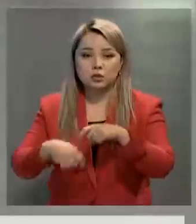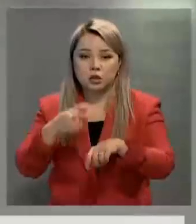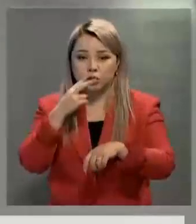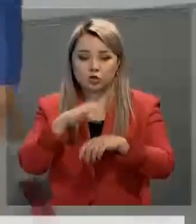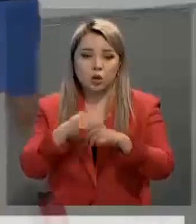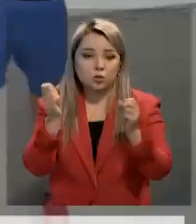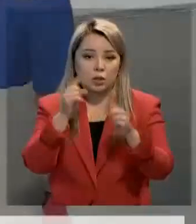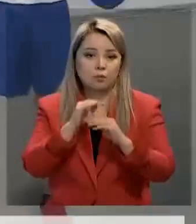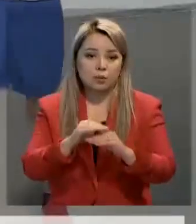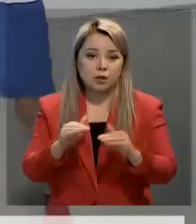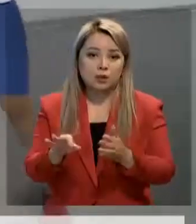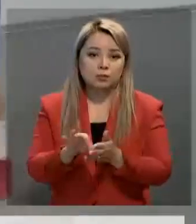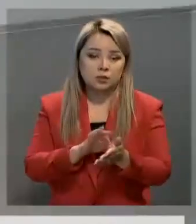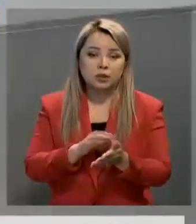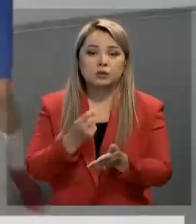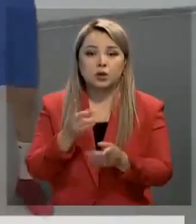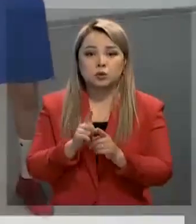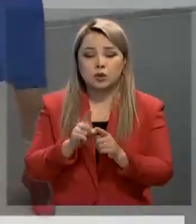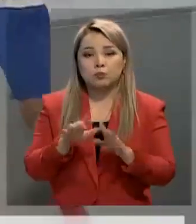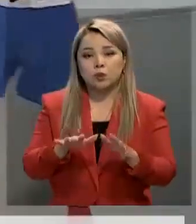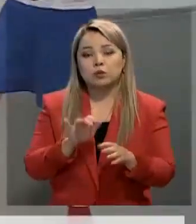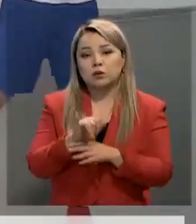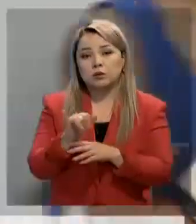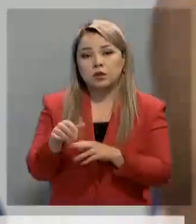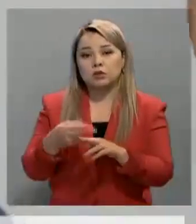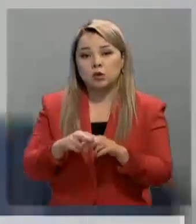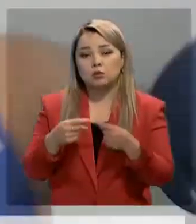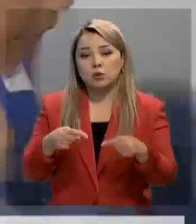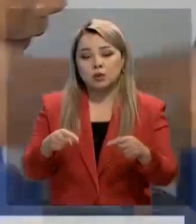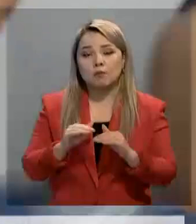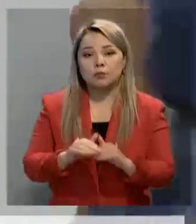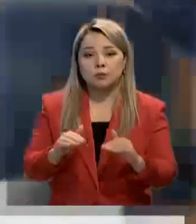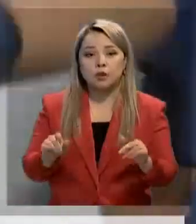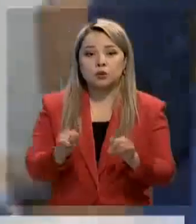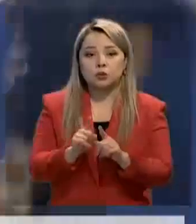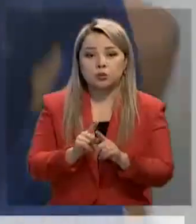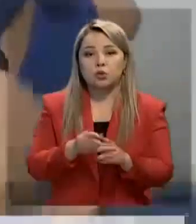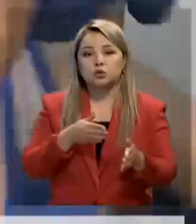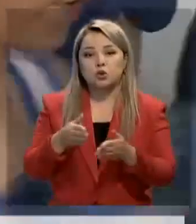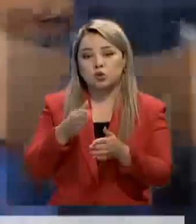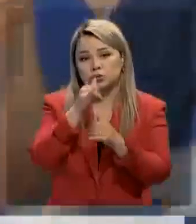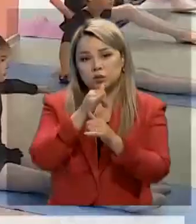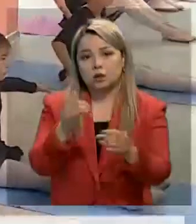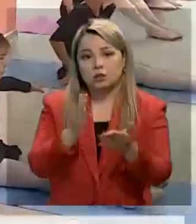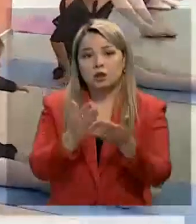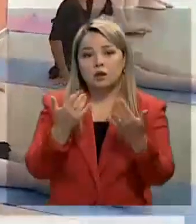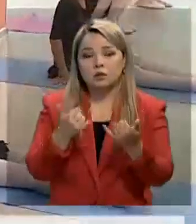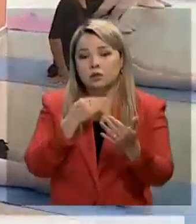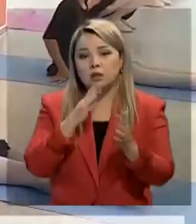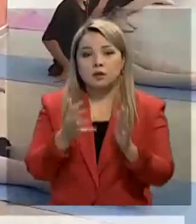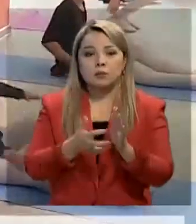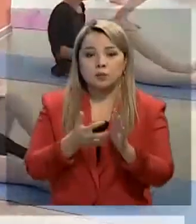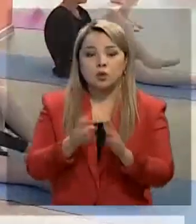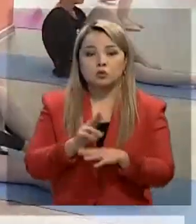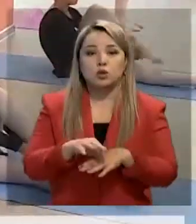қалса, баласын бірден бірнеше үйірмеге бергендер өзге бүлдіршіндердің жолын кесті. Енді кемшілікті